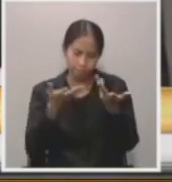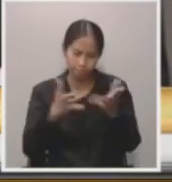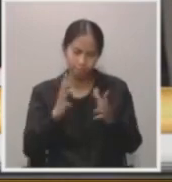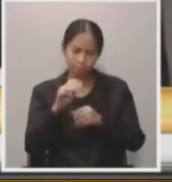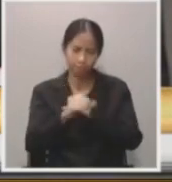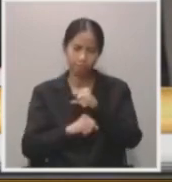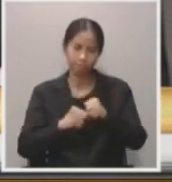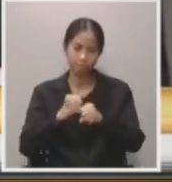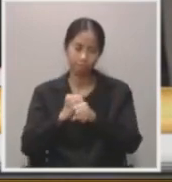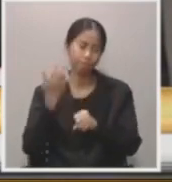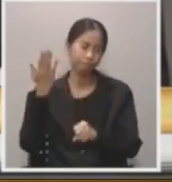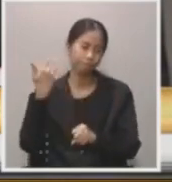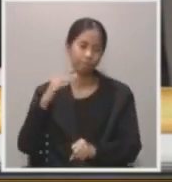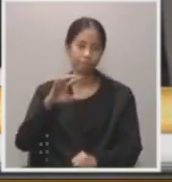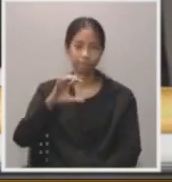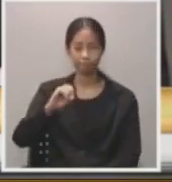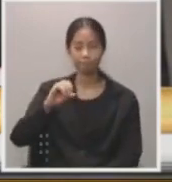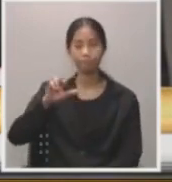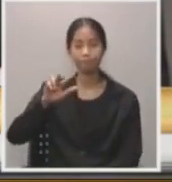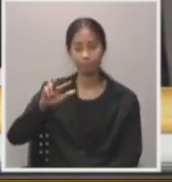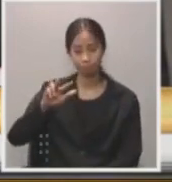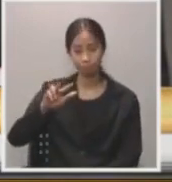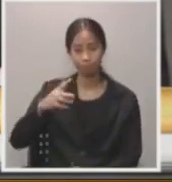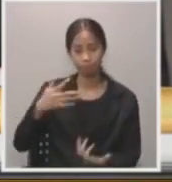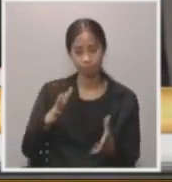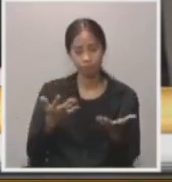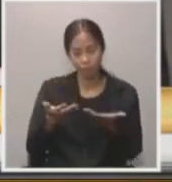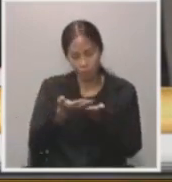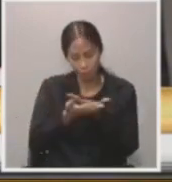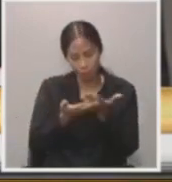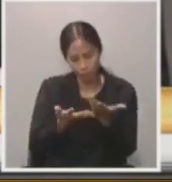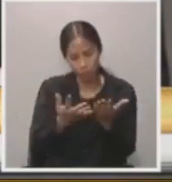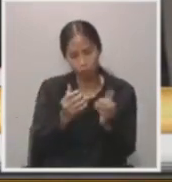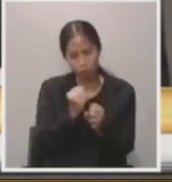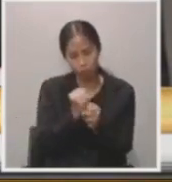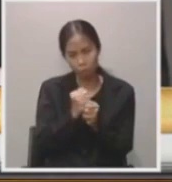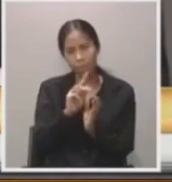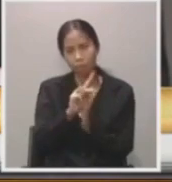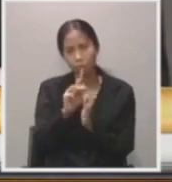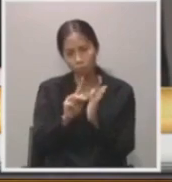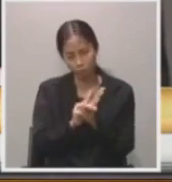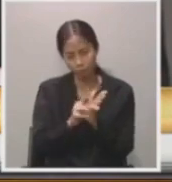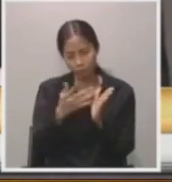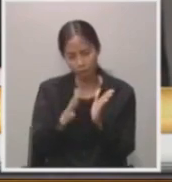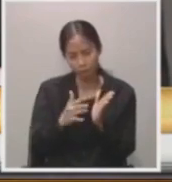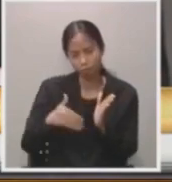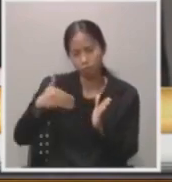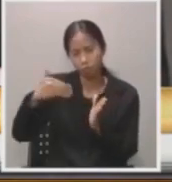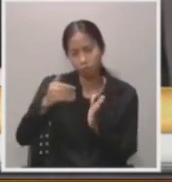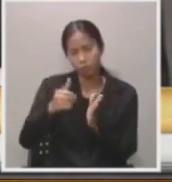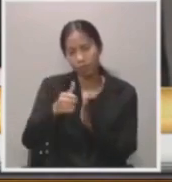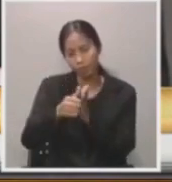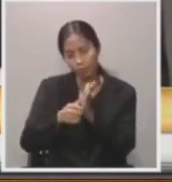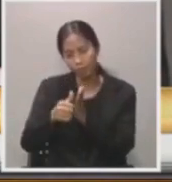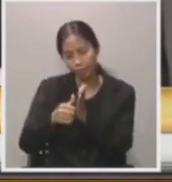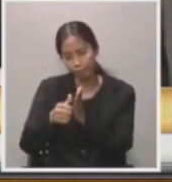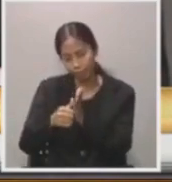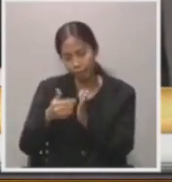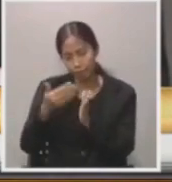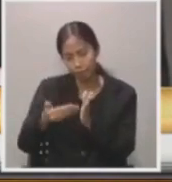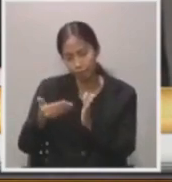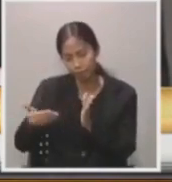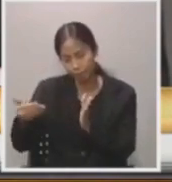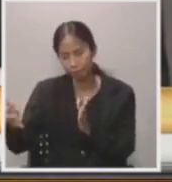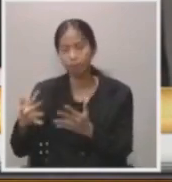ทธศักราช2553จนออกมาเป็นกฎหมายและหลังจากนั้นก็มีการแก้ไขมาตามลำดับจนกระทั่ง